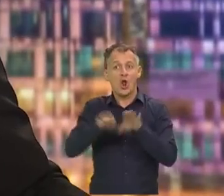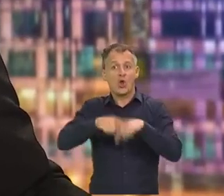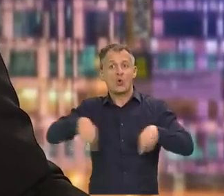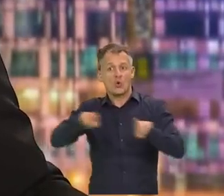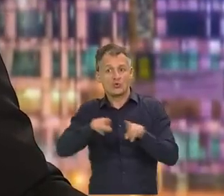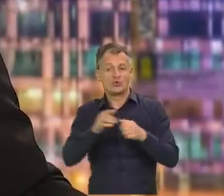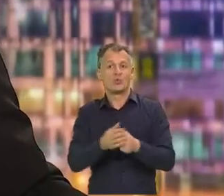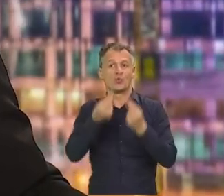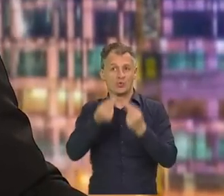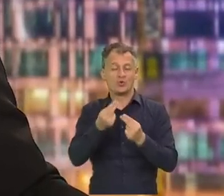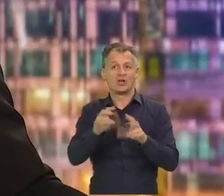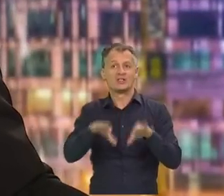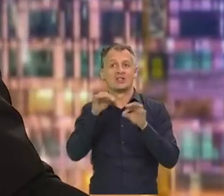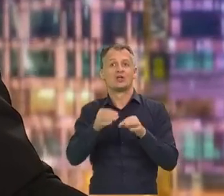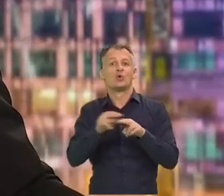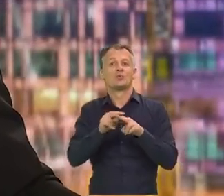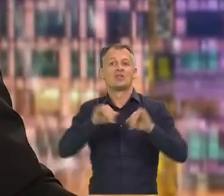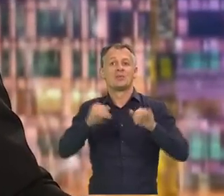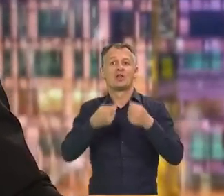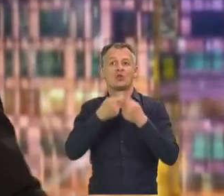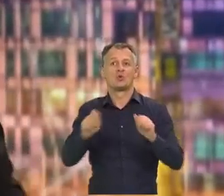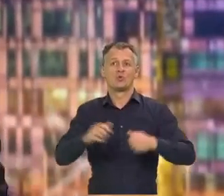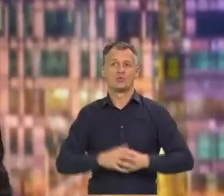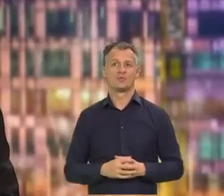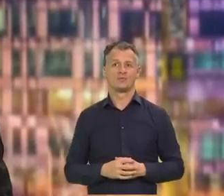Cristian Cosmaciuc. Bun găsit, Cristian! Cum s-a întâmplat totul?